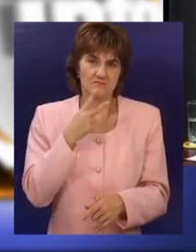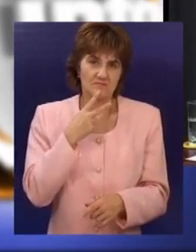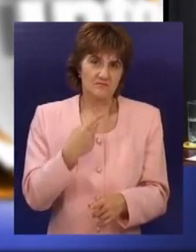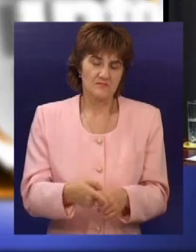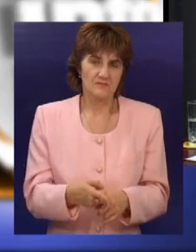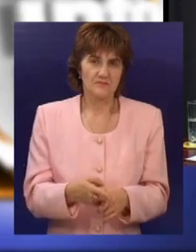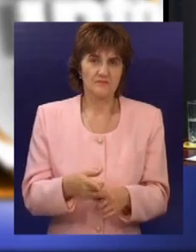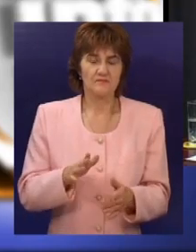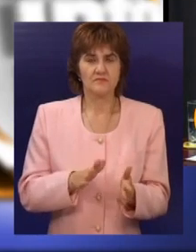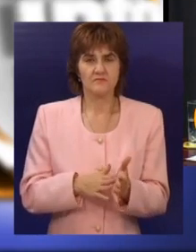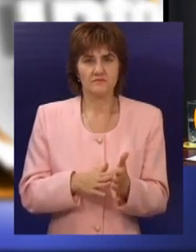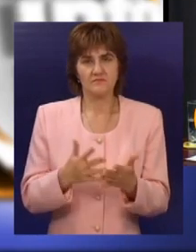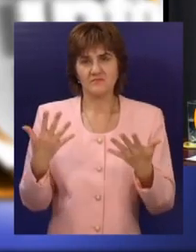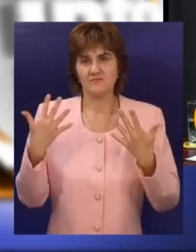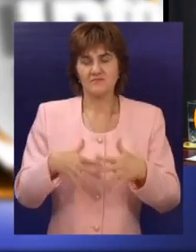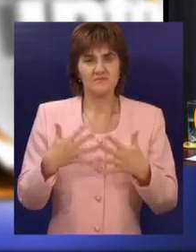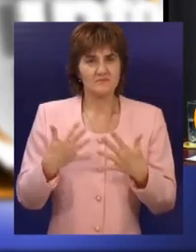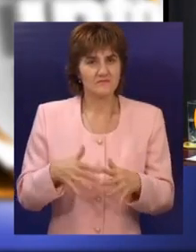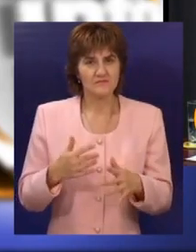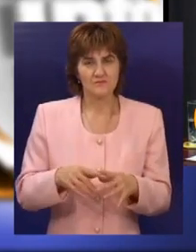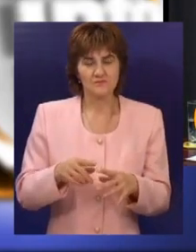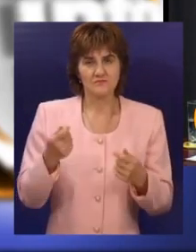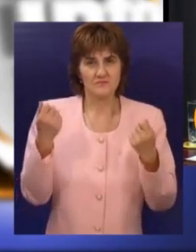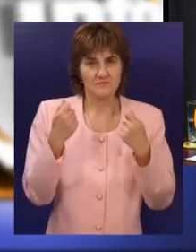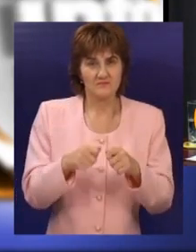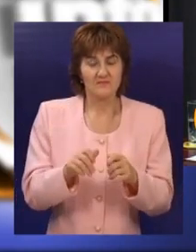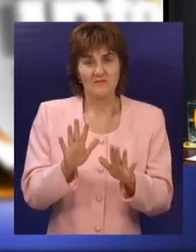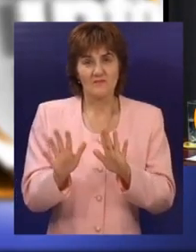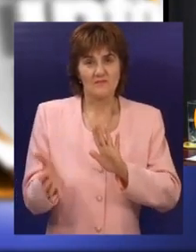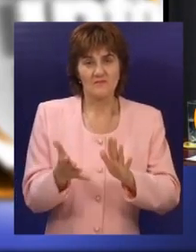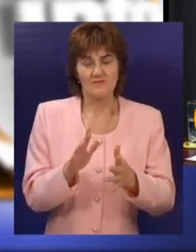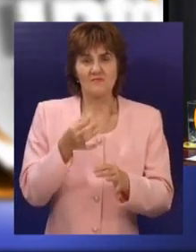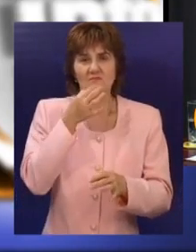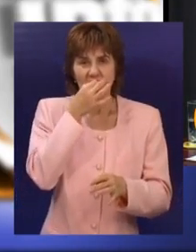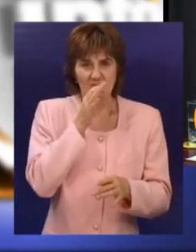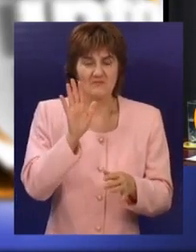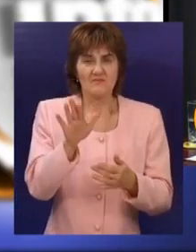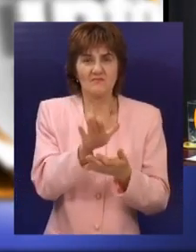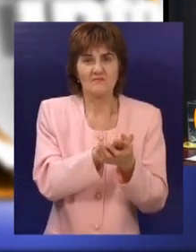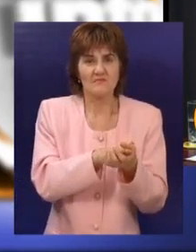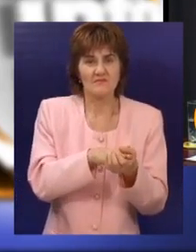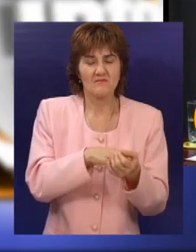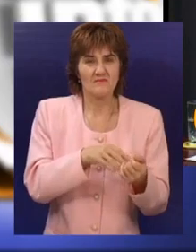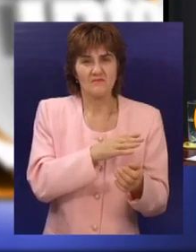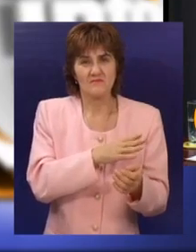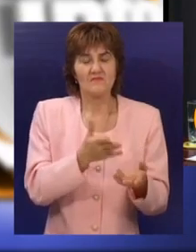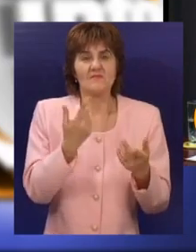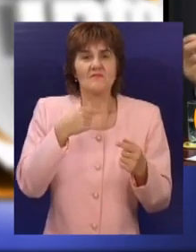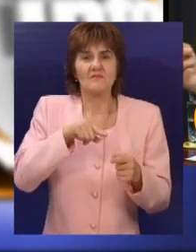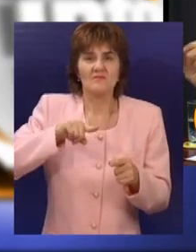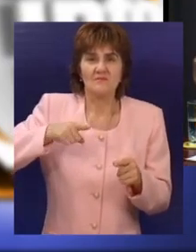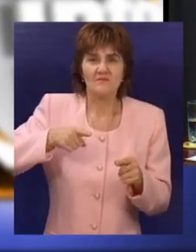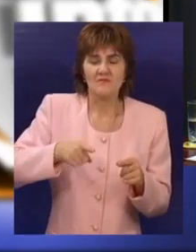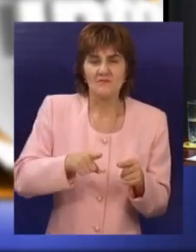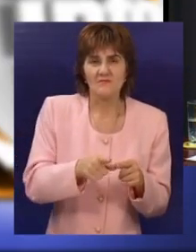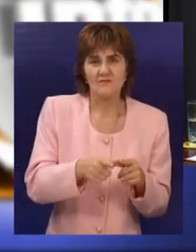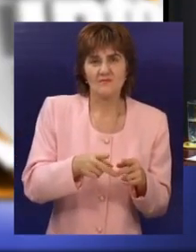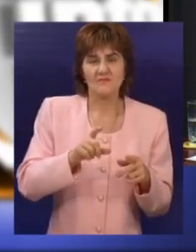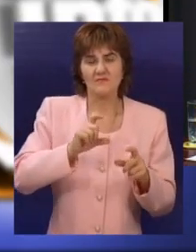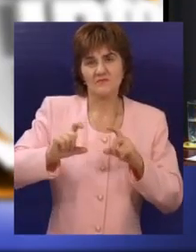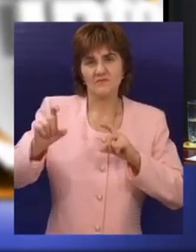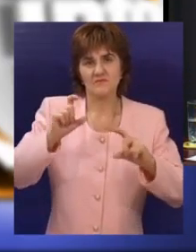automatski stečaj je možda rješenje za to preduzeće, ali njegova dubioza će tek sada